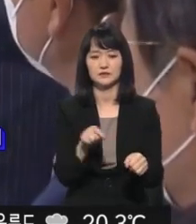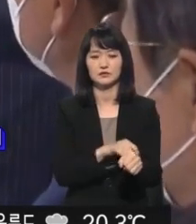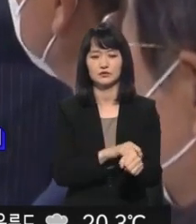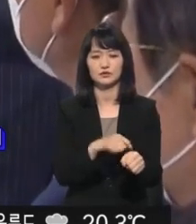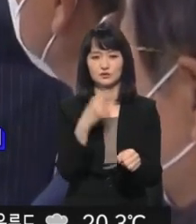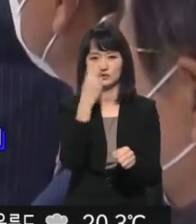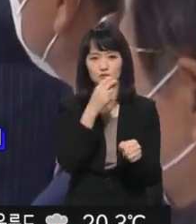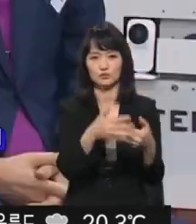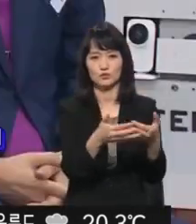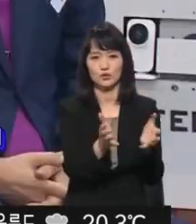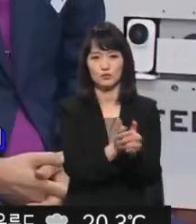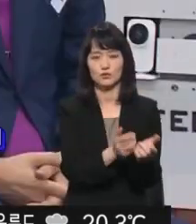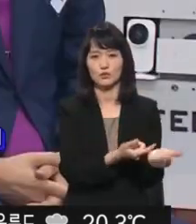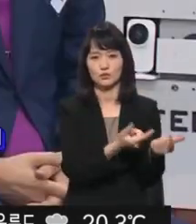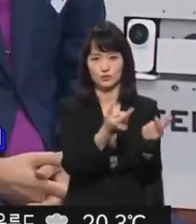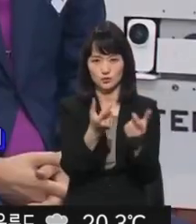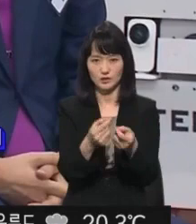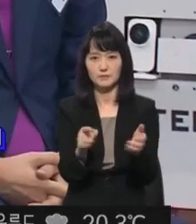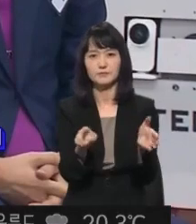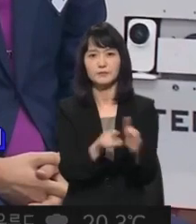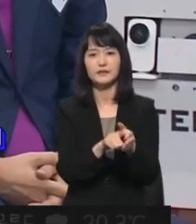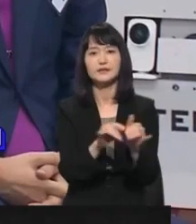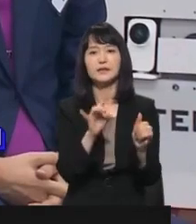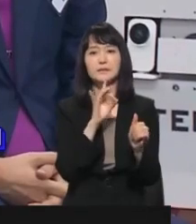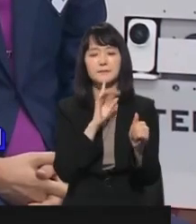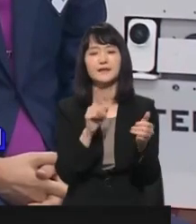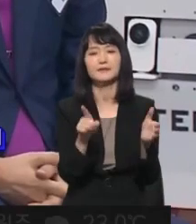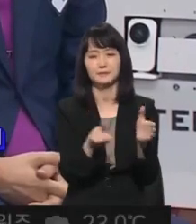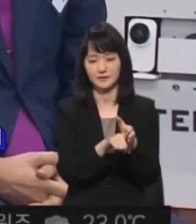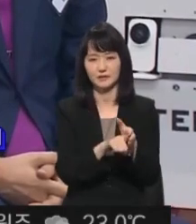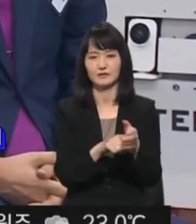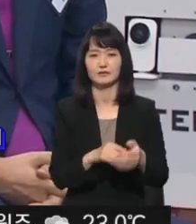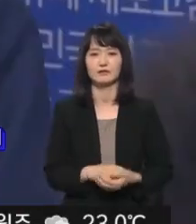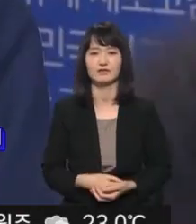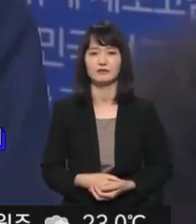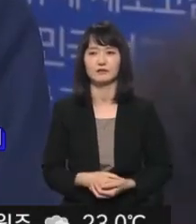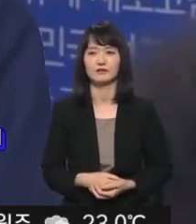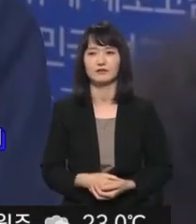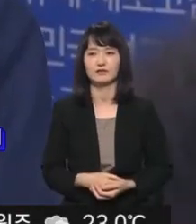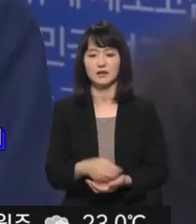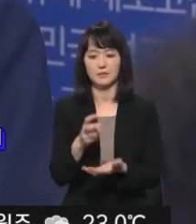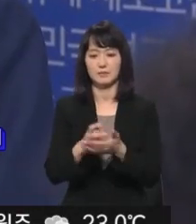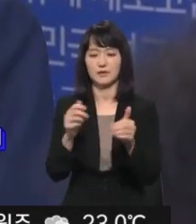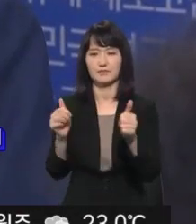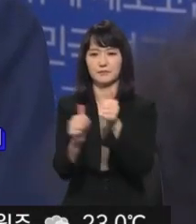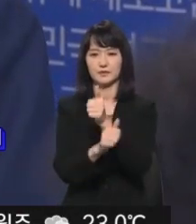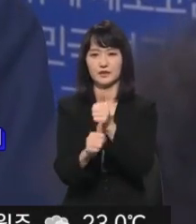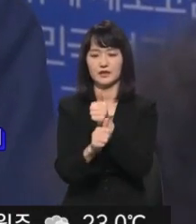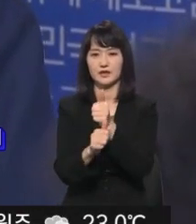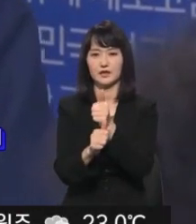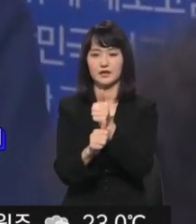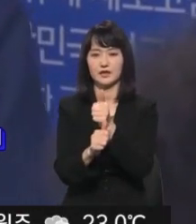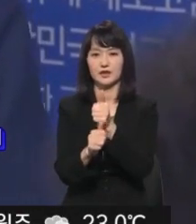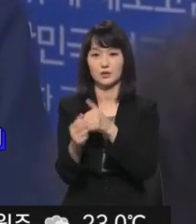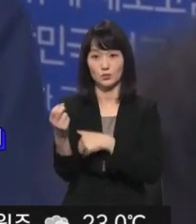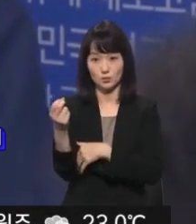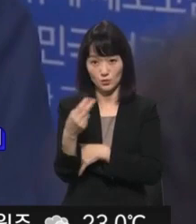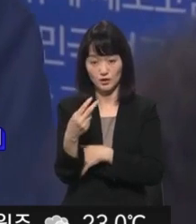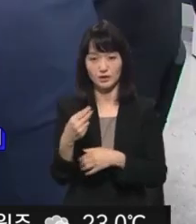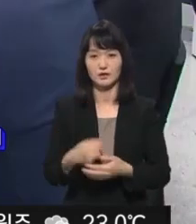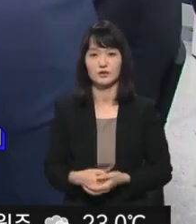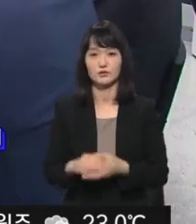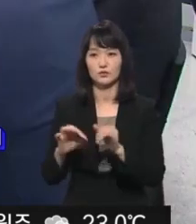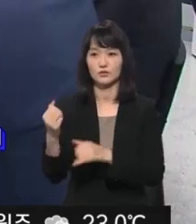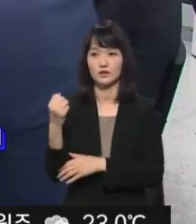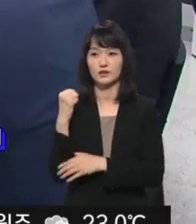겪으면서 믿는 사람들 믿는 그 중 잉 건데 문제는 법사의 말고도 국가 근처가 뭐 비아냥 되는게 아니라 국민의 있는 훌륭한